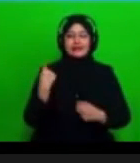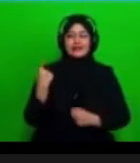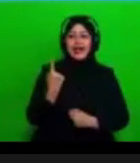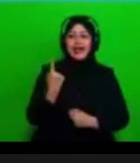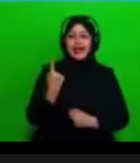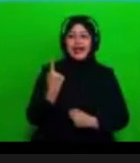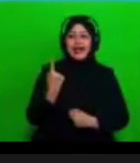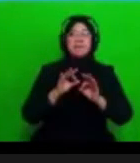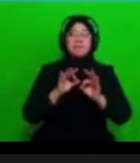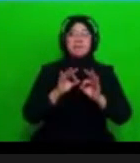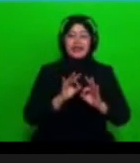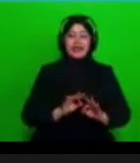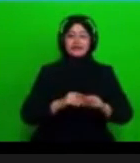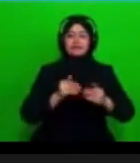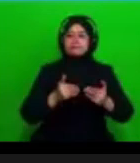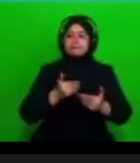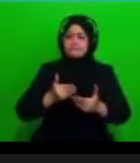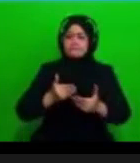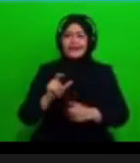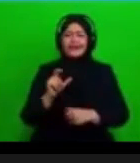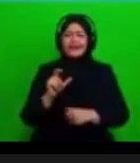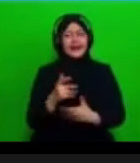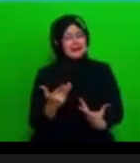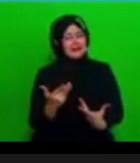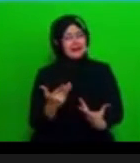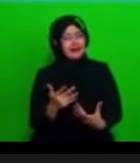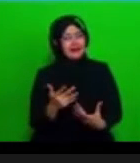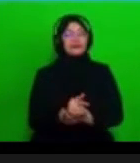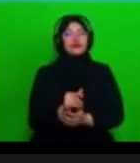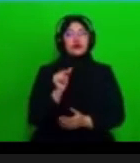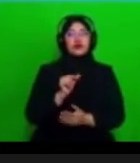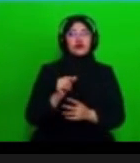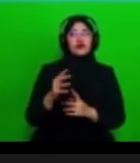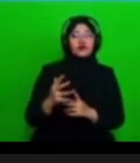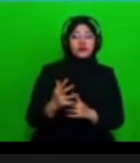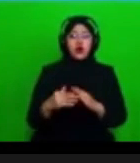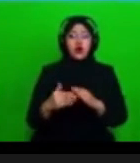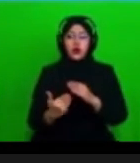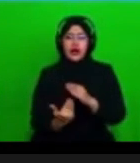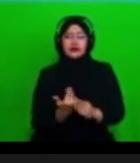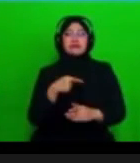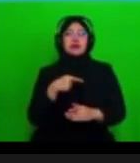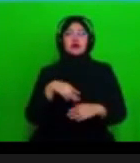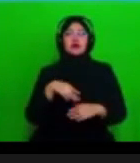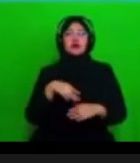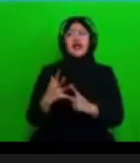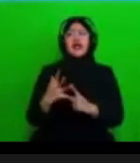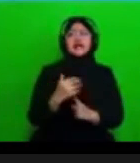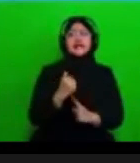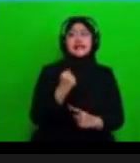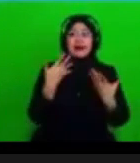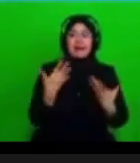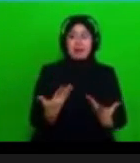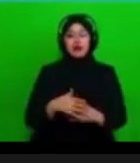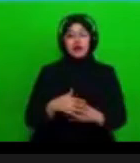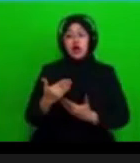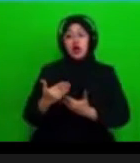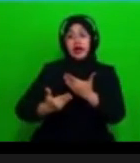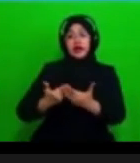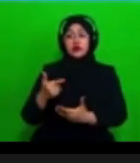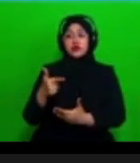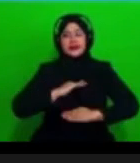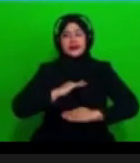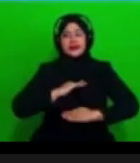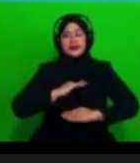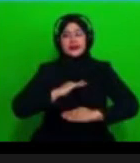Ya, kita potret dengan cara akreditasi, serta berbasis output dan outcome. Kalau industri itu puas, dunia